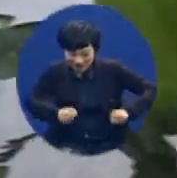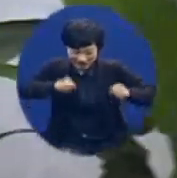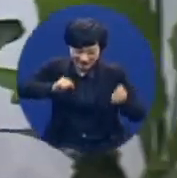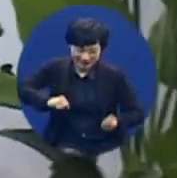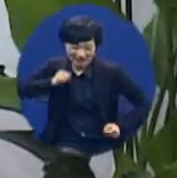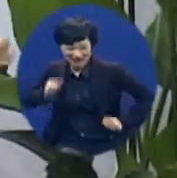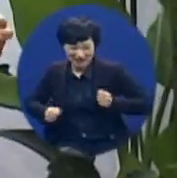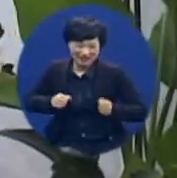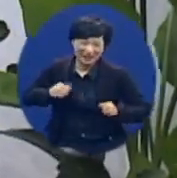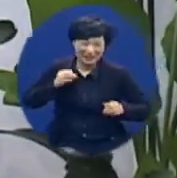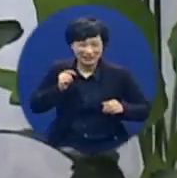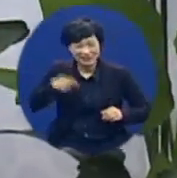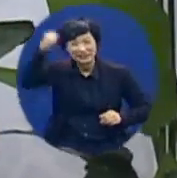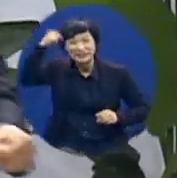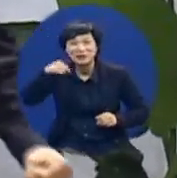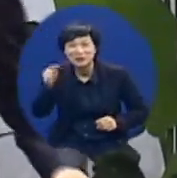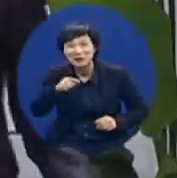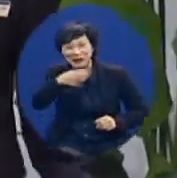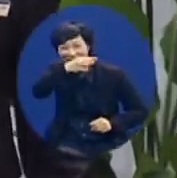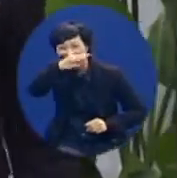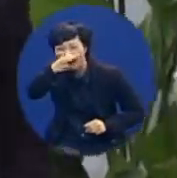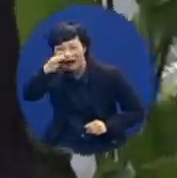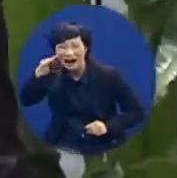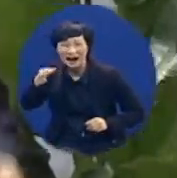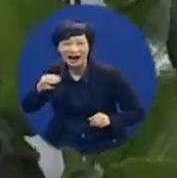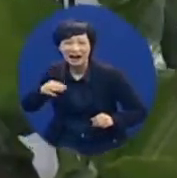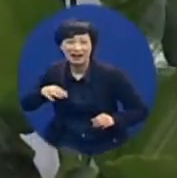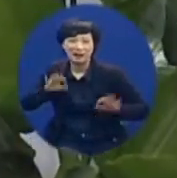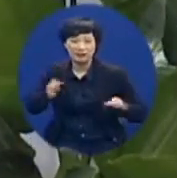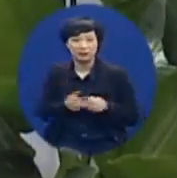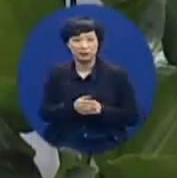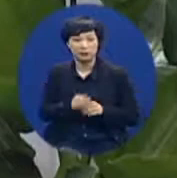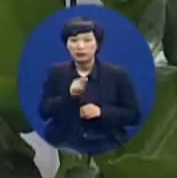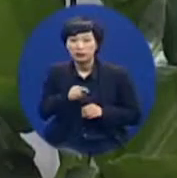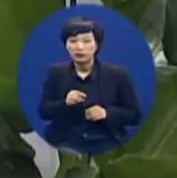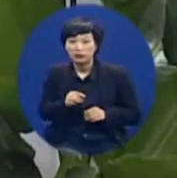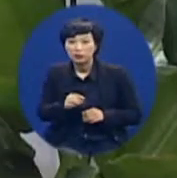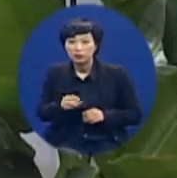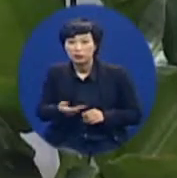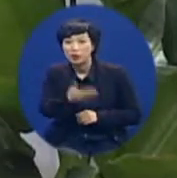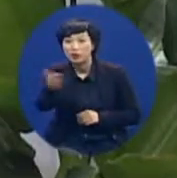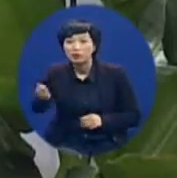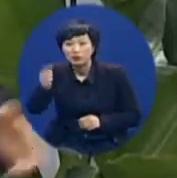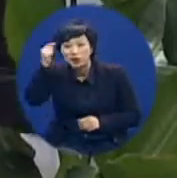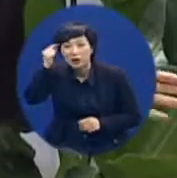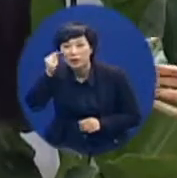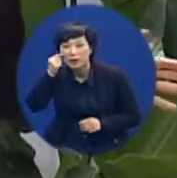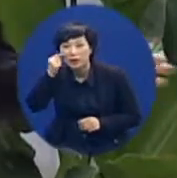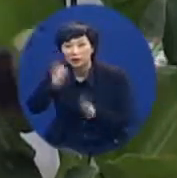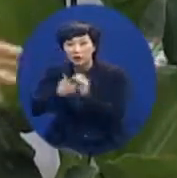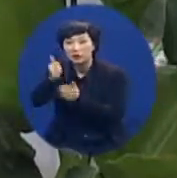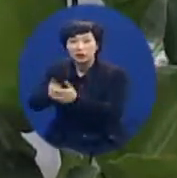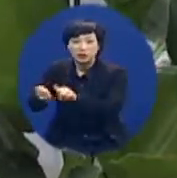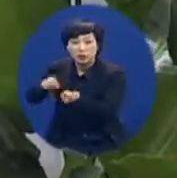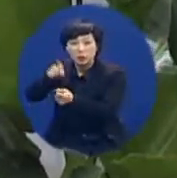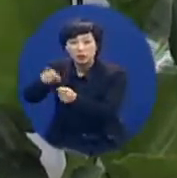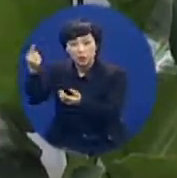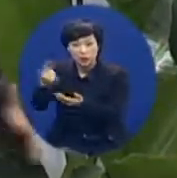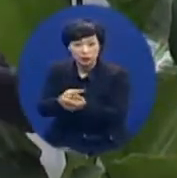기분 상쾌도하다 아니 예수는 죽으러 왔는데 제가 흰눈사이로